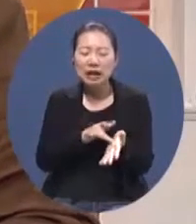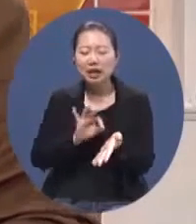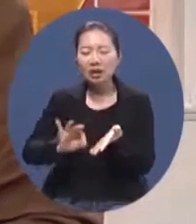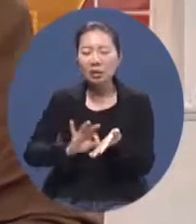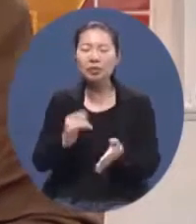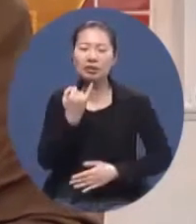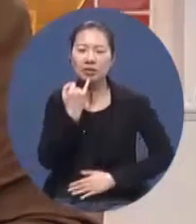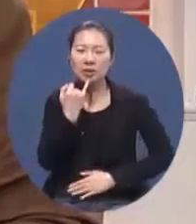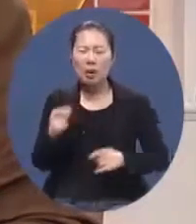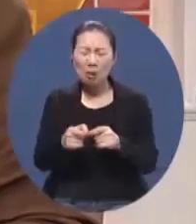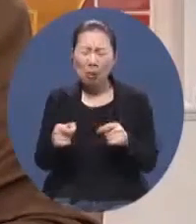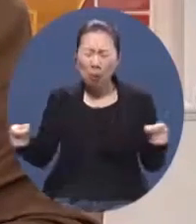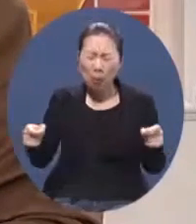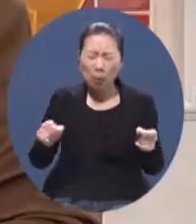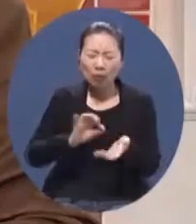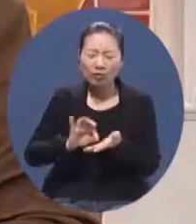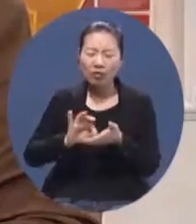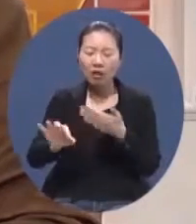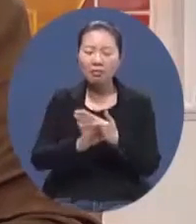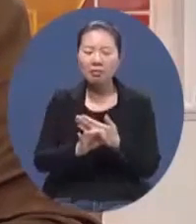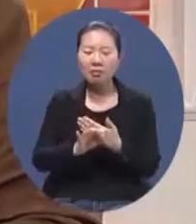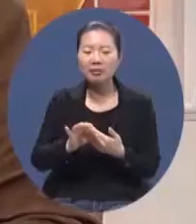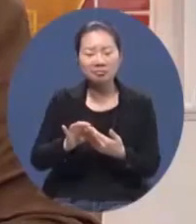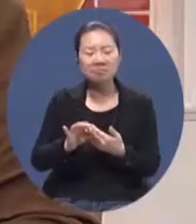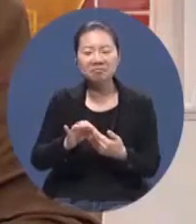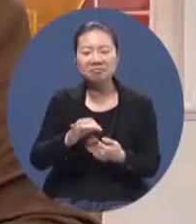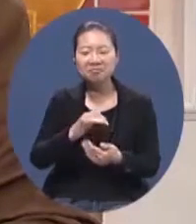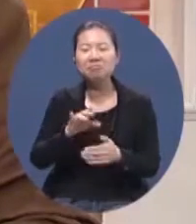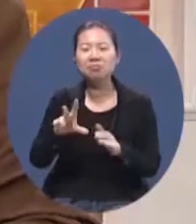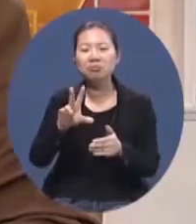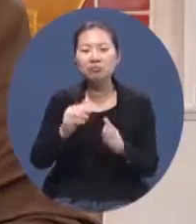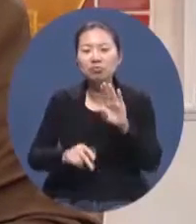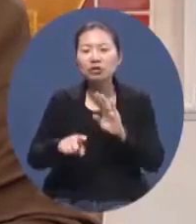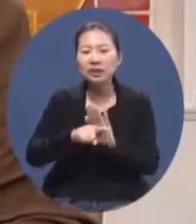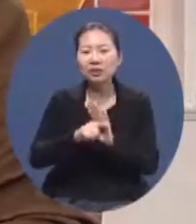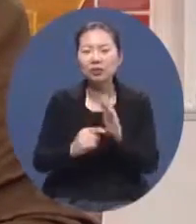남용하고 오래 썼을 때 문제가 되는 것이지 그렇죠. 네. 일회성으로 쓰는 건 문제가 안 됩니다. 네. 네.